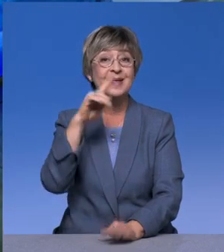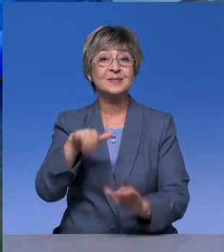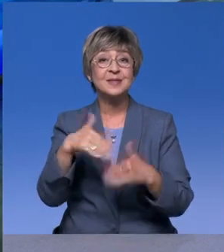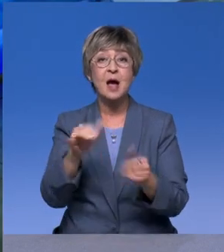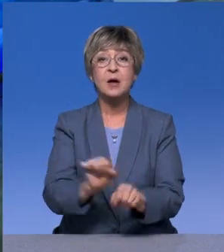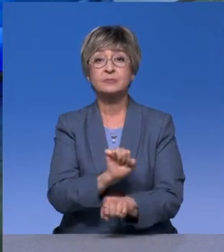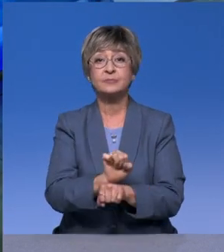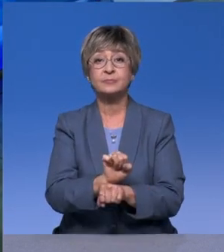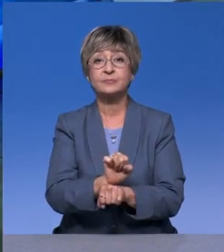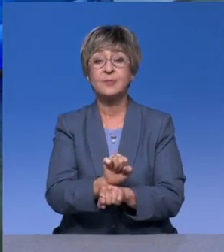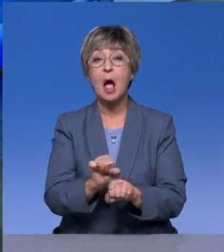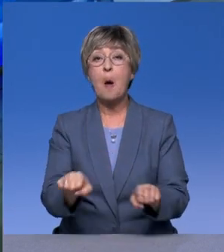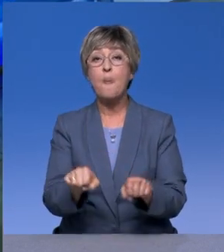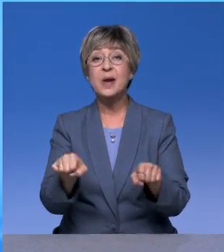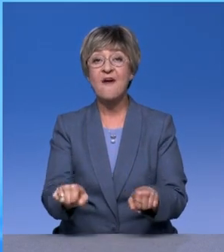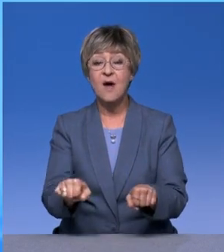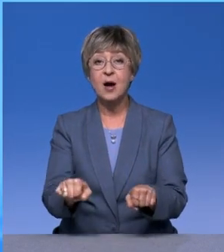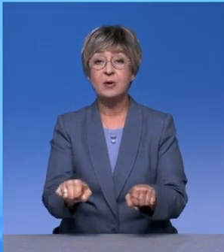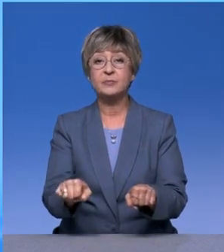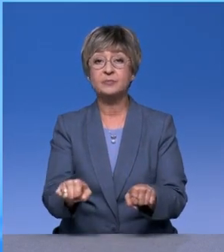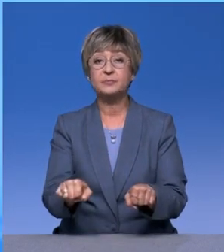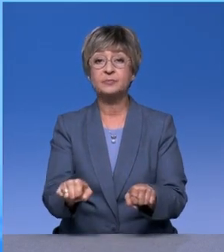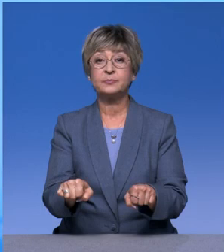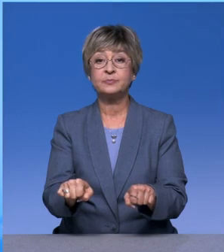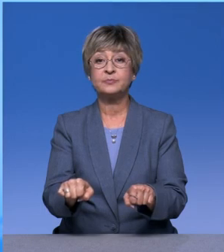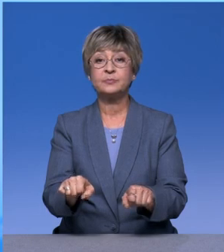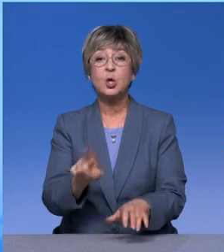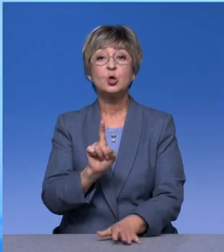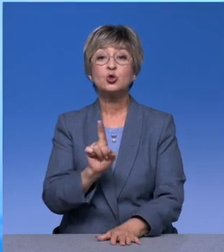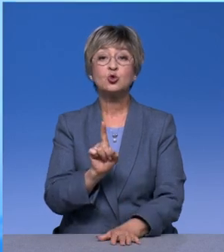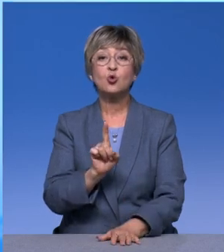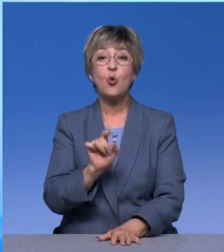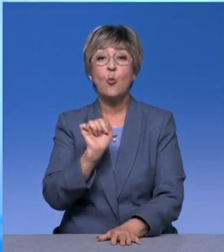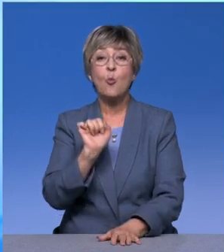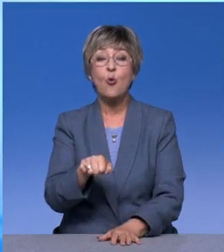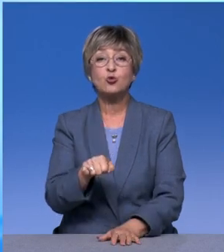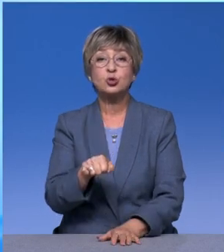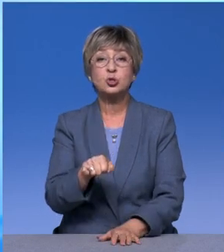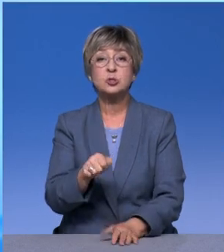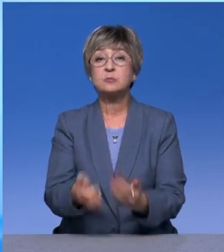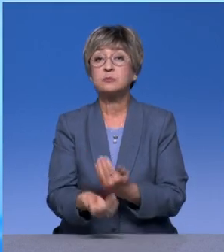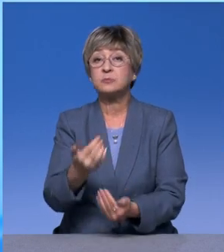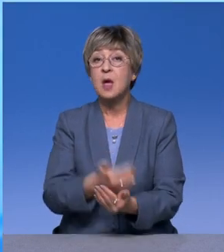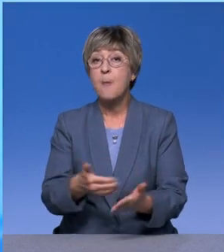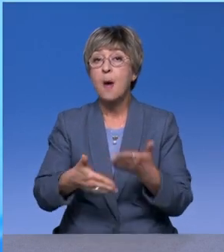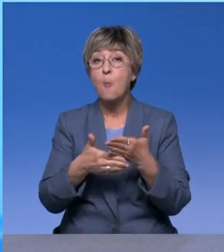заморозкой, как минимум, водительского удостоверения, что может принести, поможет ли?